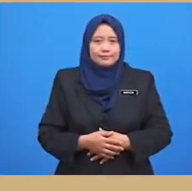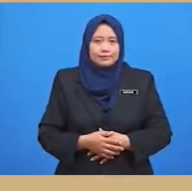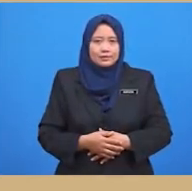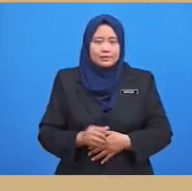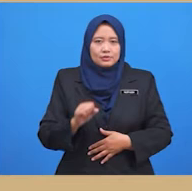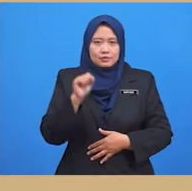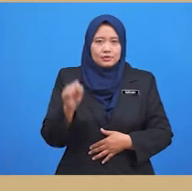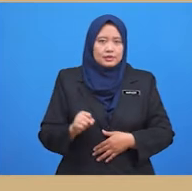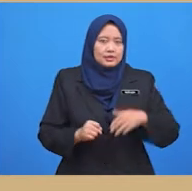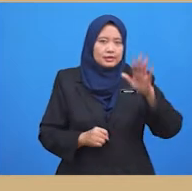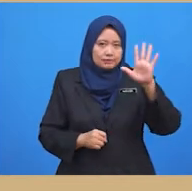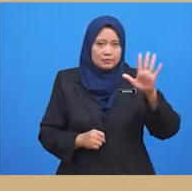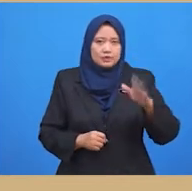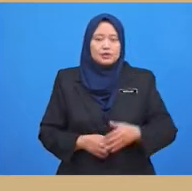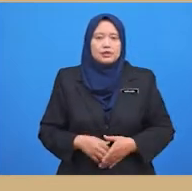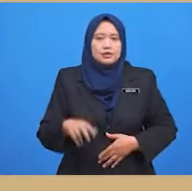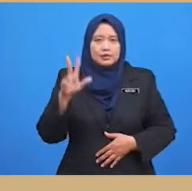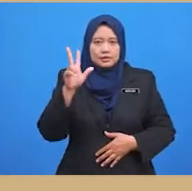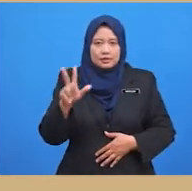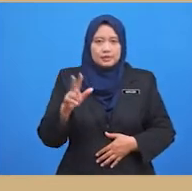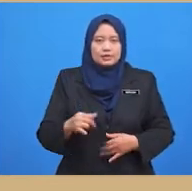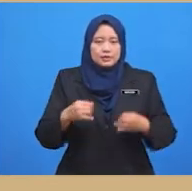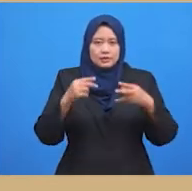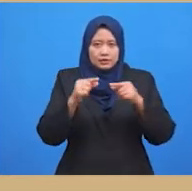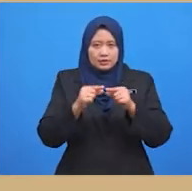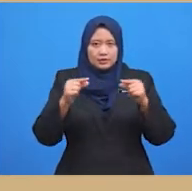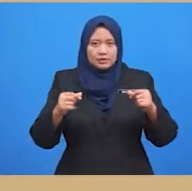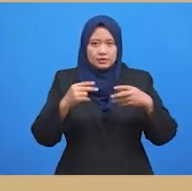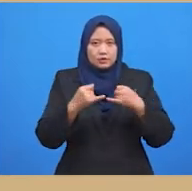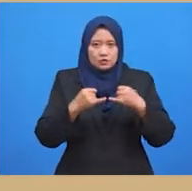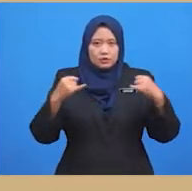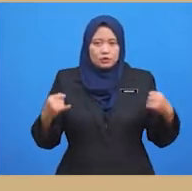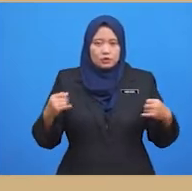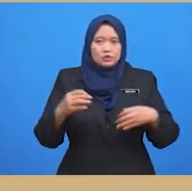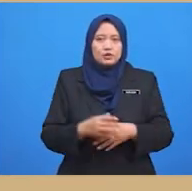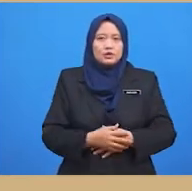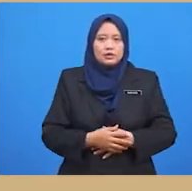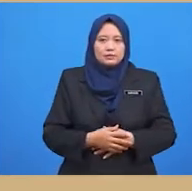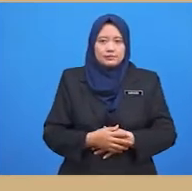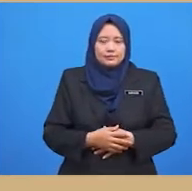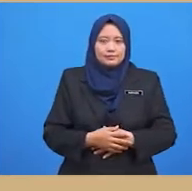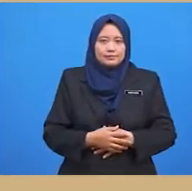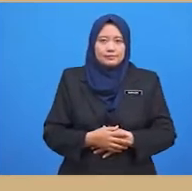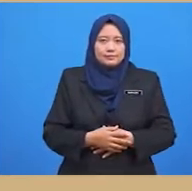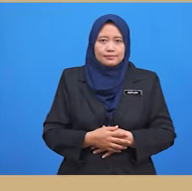Soalan yang kelima, senaraikan tiga indikasi kontra bagi rawatan mikrokaren.